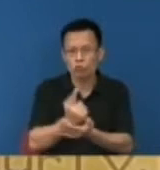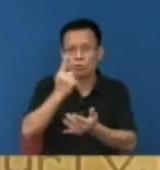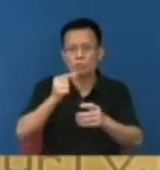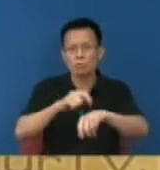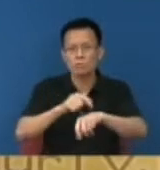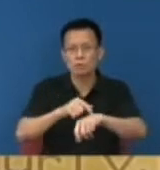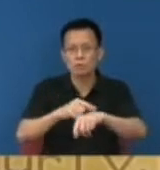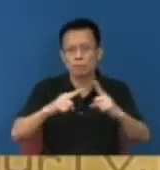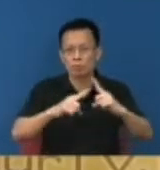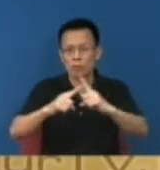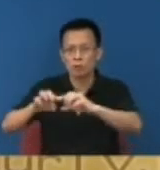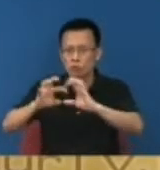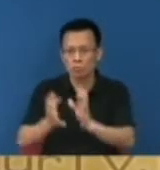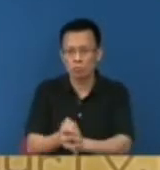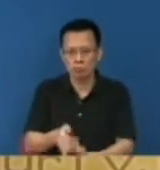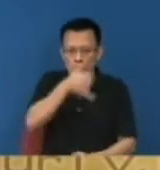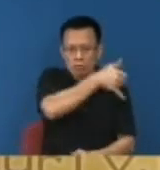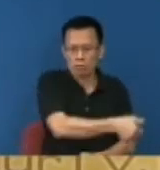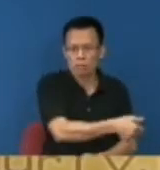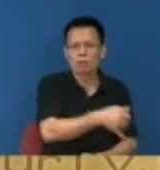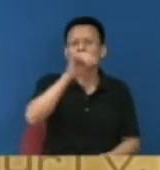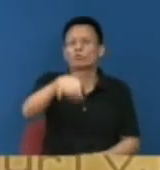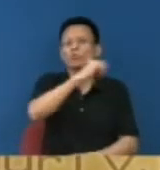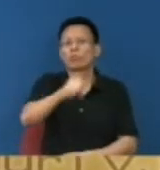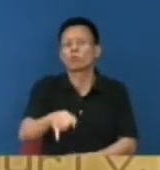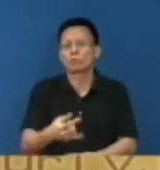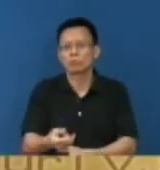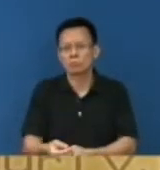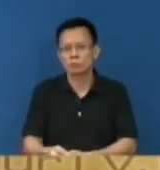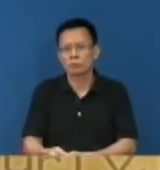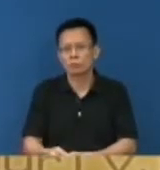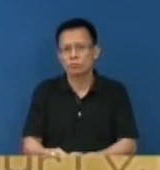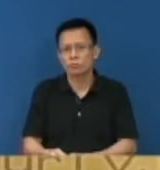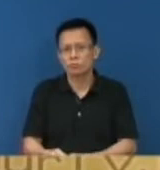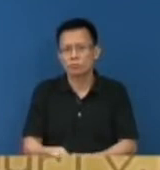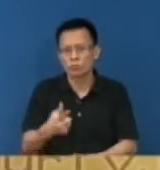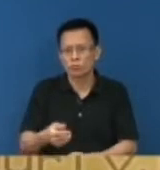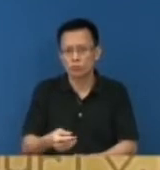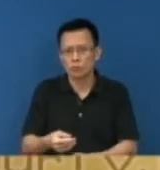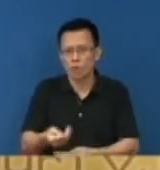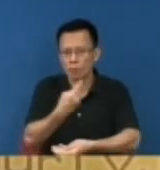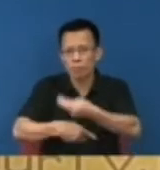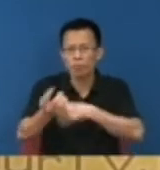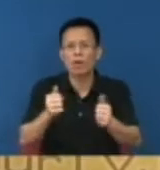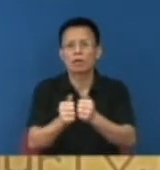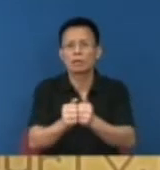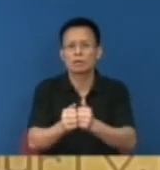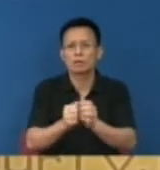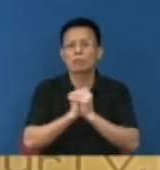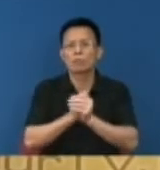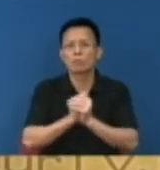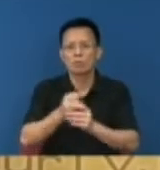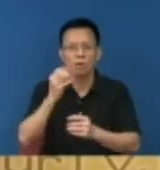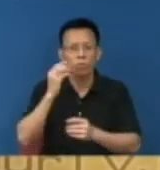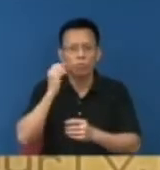民主黨都係企錯隊，都係呢一個賣友求榮。何謂賣友求榮咧？好簡單，我